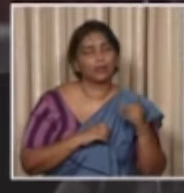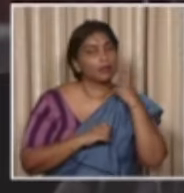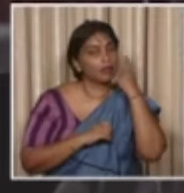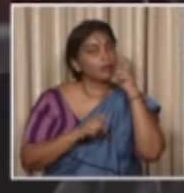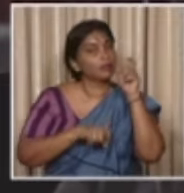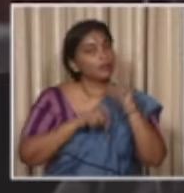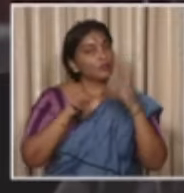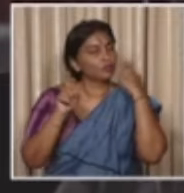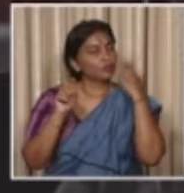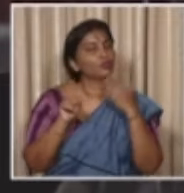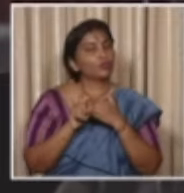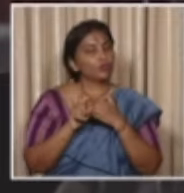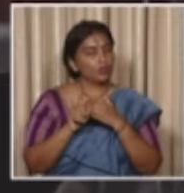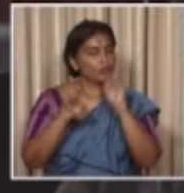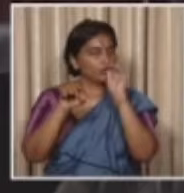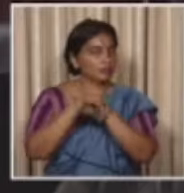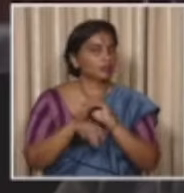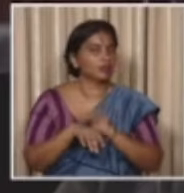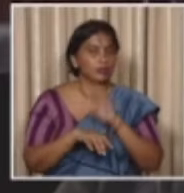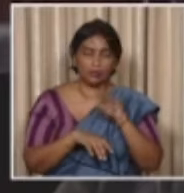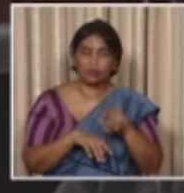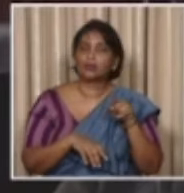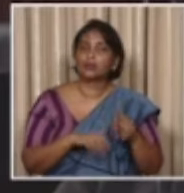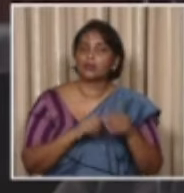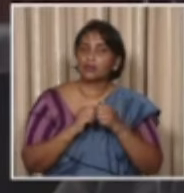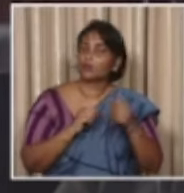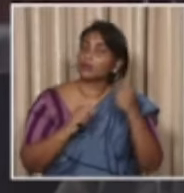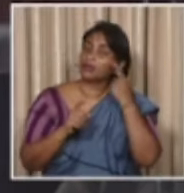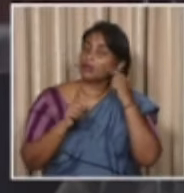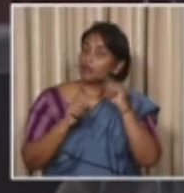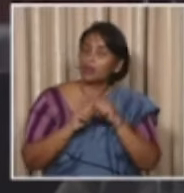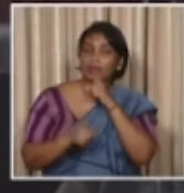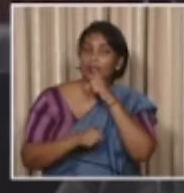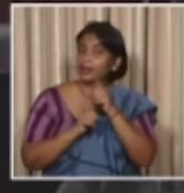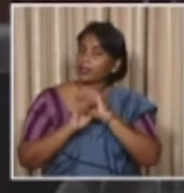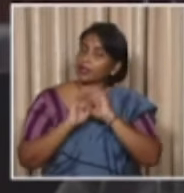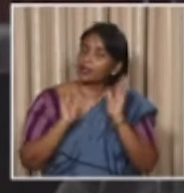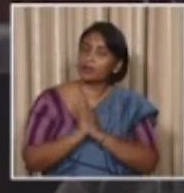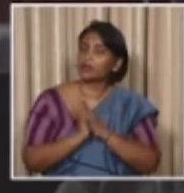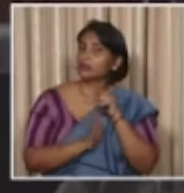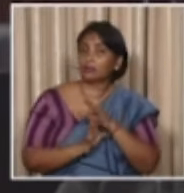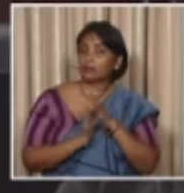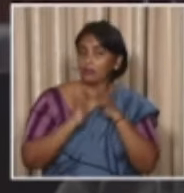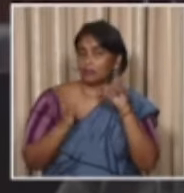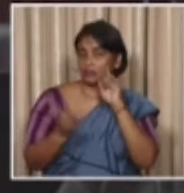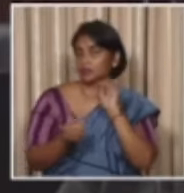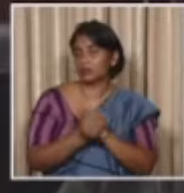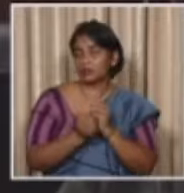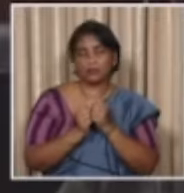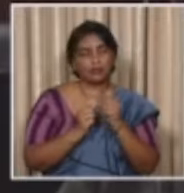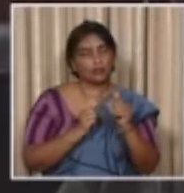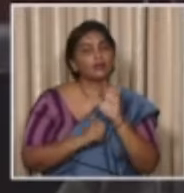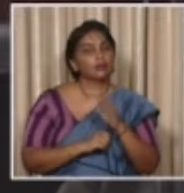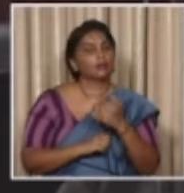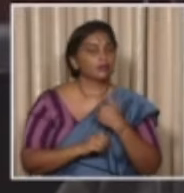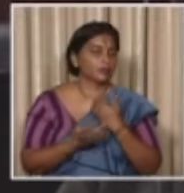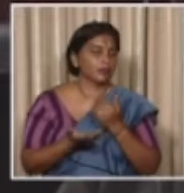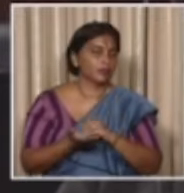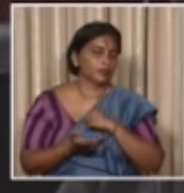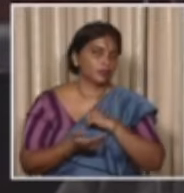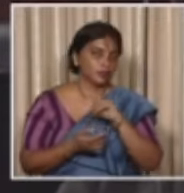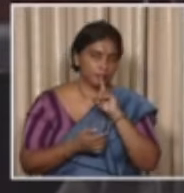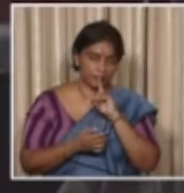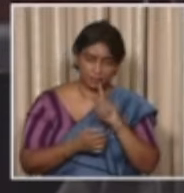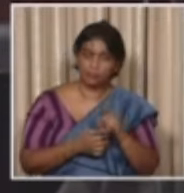බුද්ධ්‍යංශ පිළිබඳ හෙළිදරව් කිරීම කරන කතා කියන කතා මීට වඩා ප්‍රවේශමෙන් කළ යුතුයි කියන එක ගැන මම නැවත වතාවක්